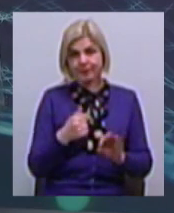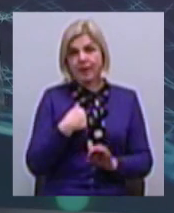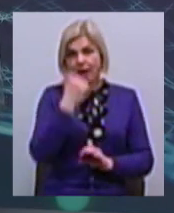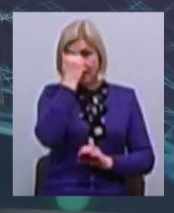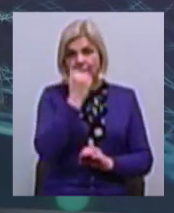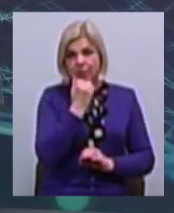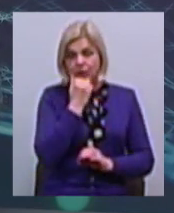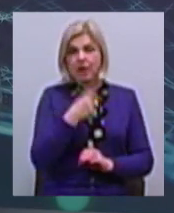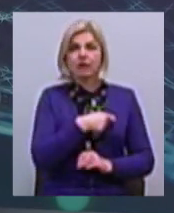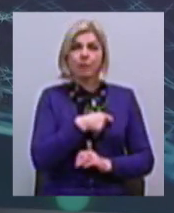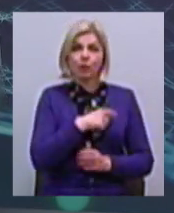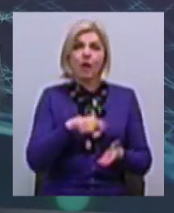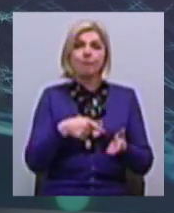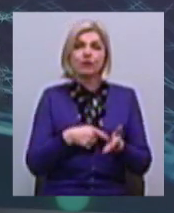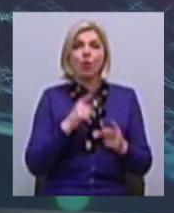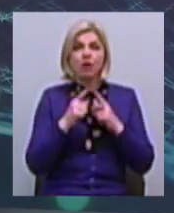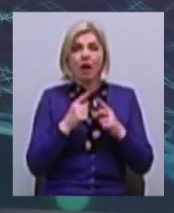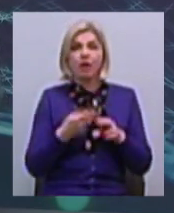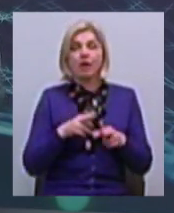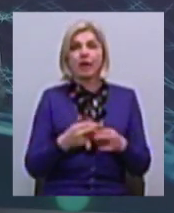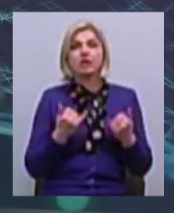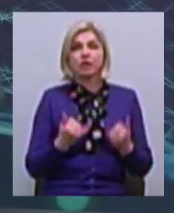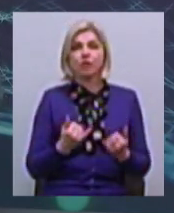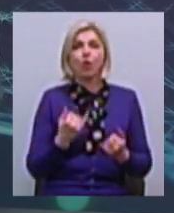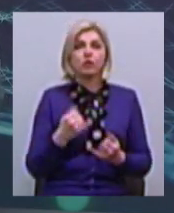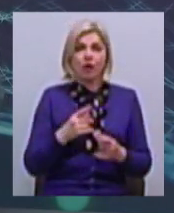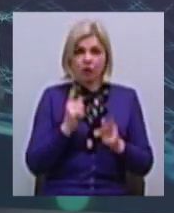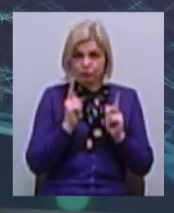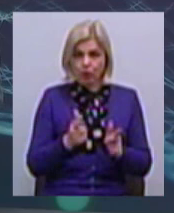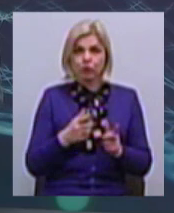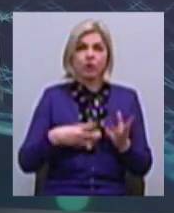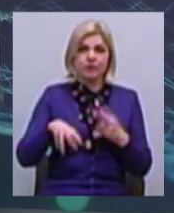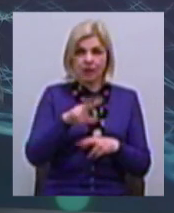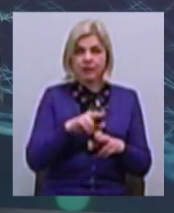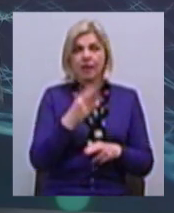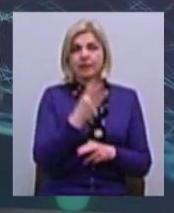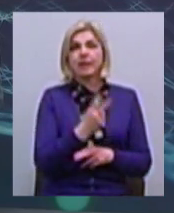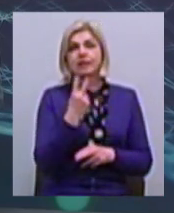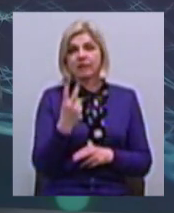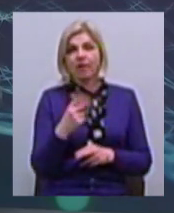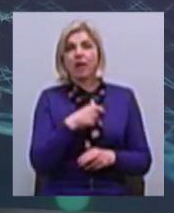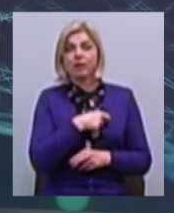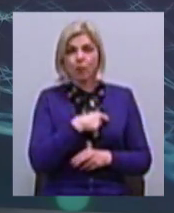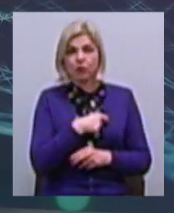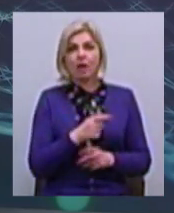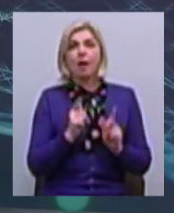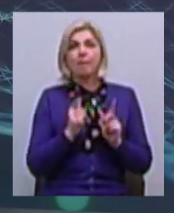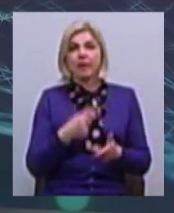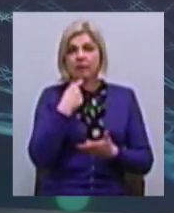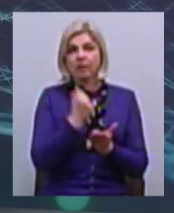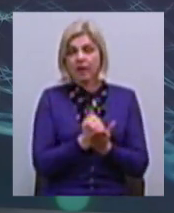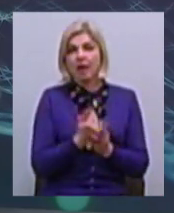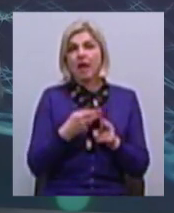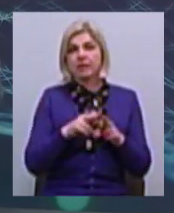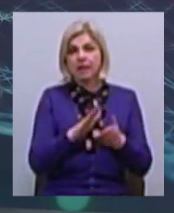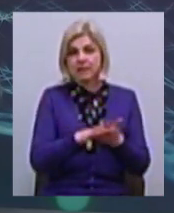голові, депутатам міської ради, які сьогодні одностайно підтримали, 32 з 33 депутатів підтримали ці звернення до Кабінету